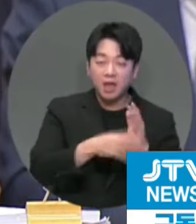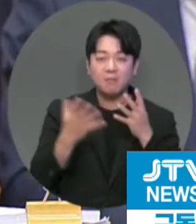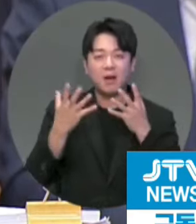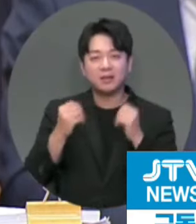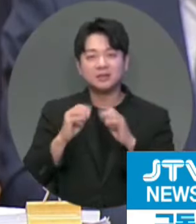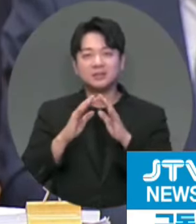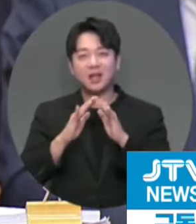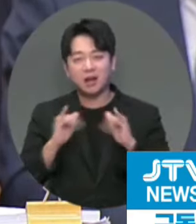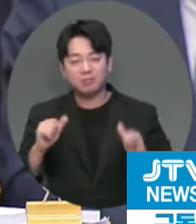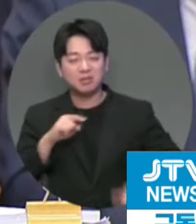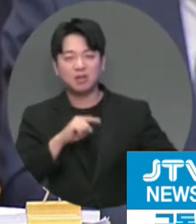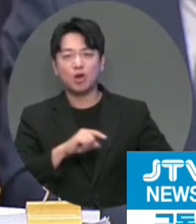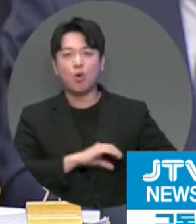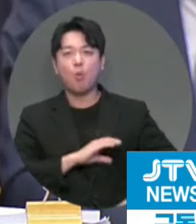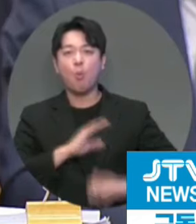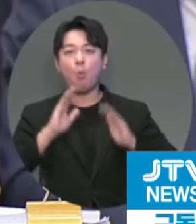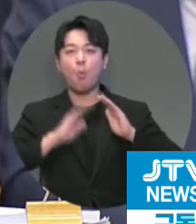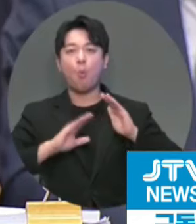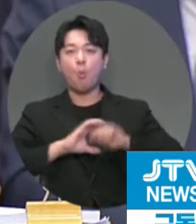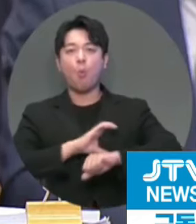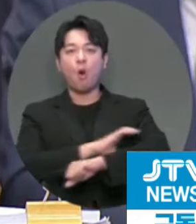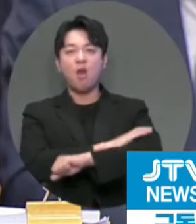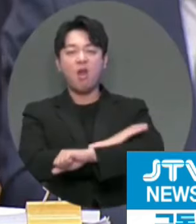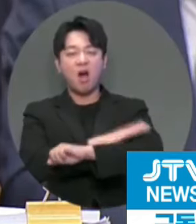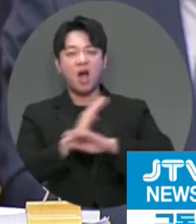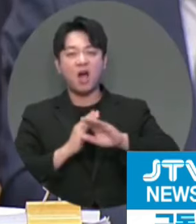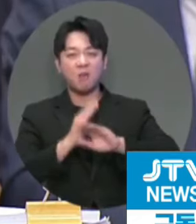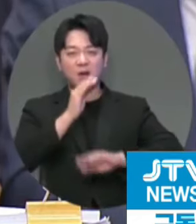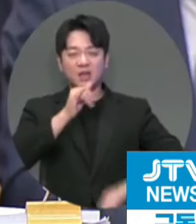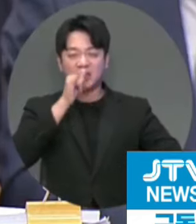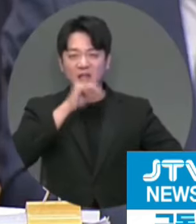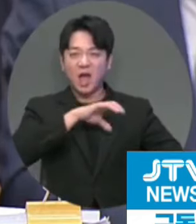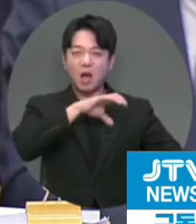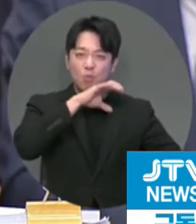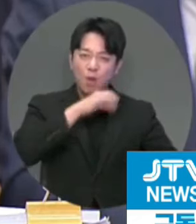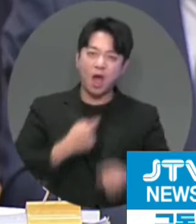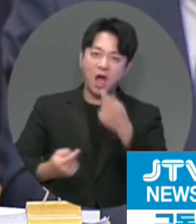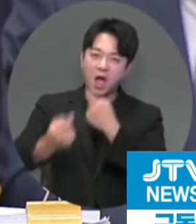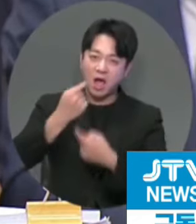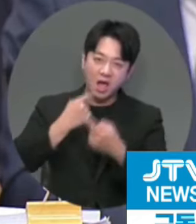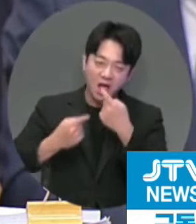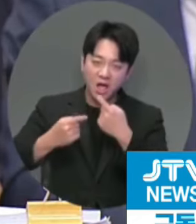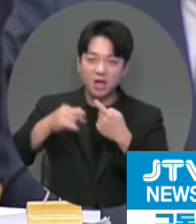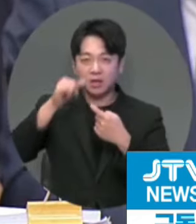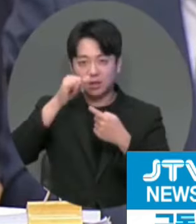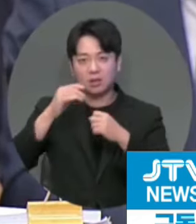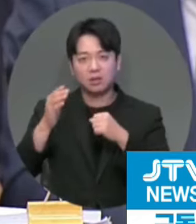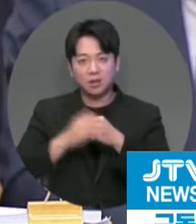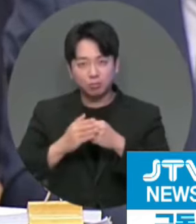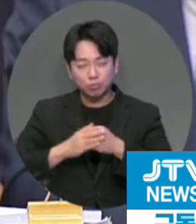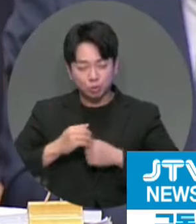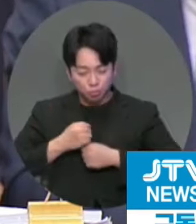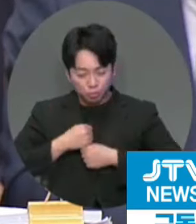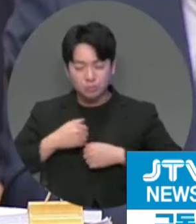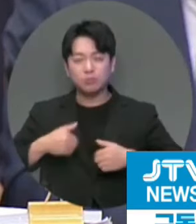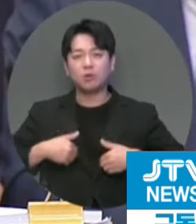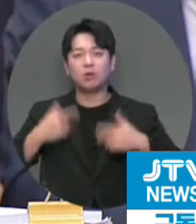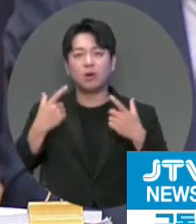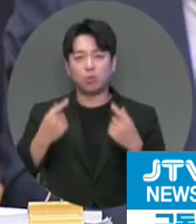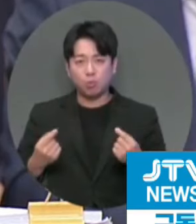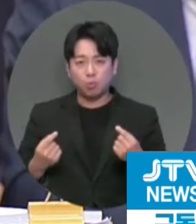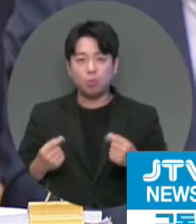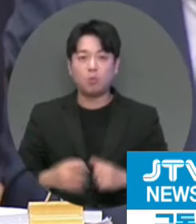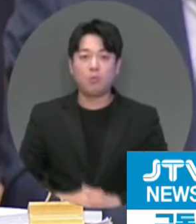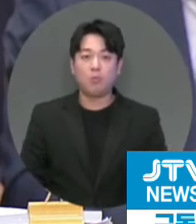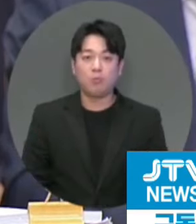부분이 있어서 막상 당사자들은 여러 가지 어려움을 겪고 있고 거기에 열심히 하고 있는 것에 비해서